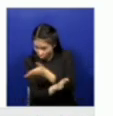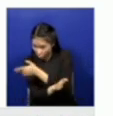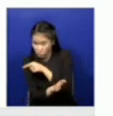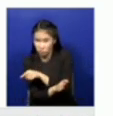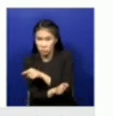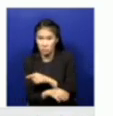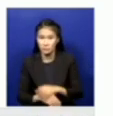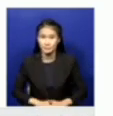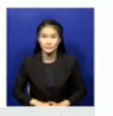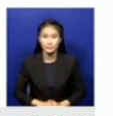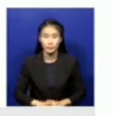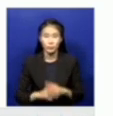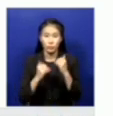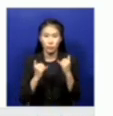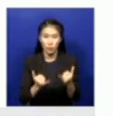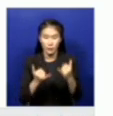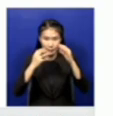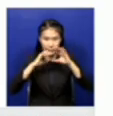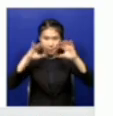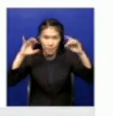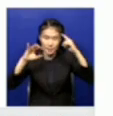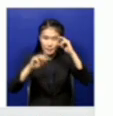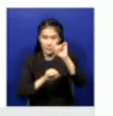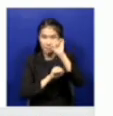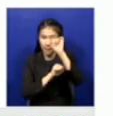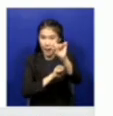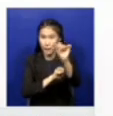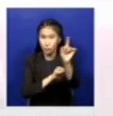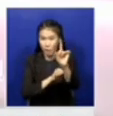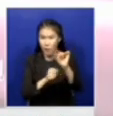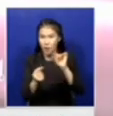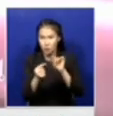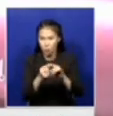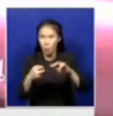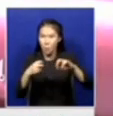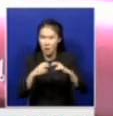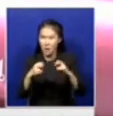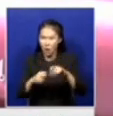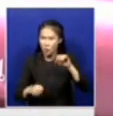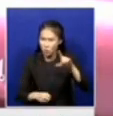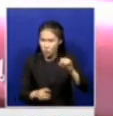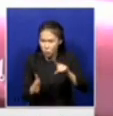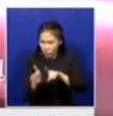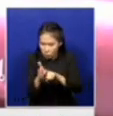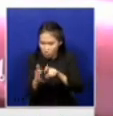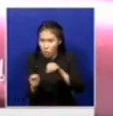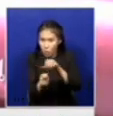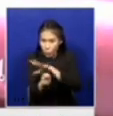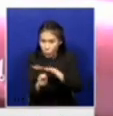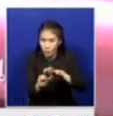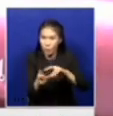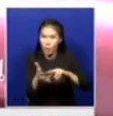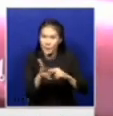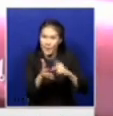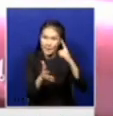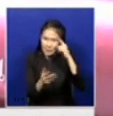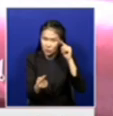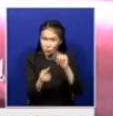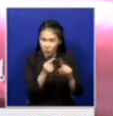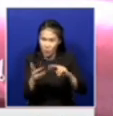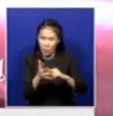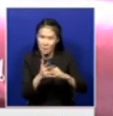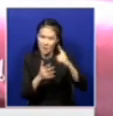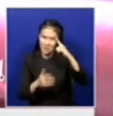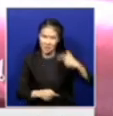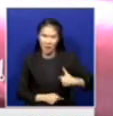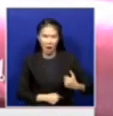ที่เคารพครับการที่รัฐบาลได้ประกาศสถานการณ์ฉุกเฉิน ก็ถือเป็นการใช้ยาแรงนะครับเพื่อยุ